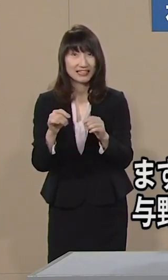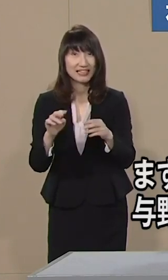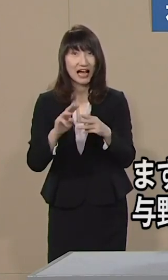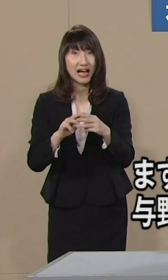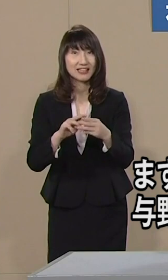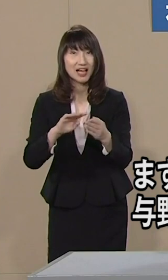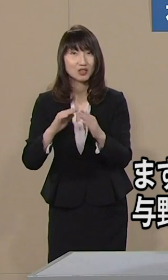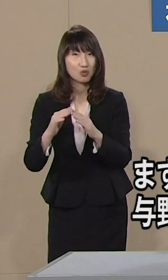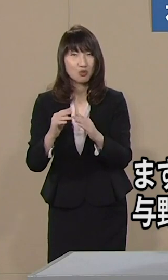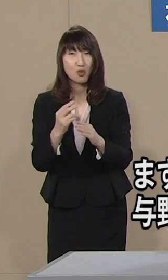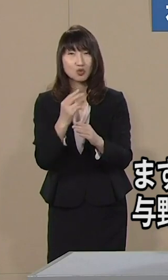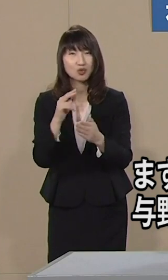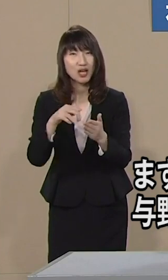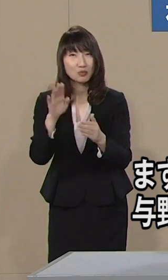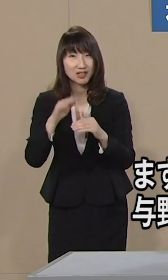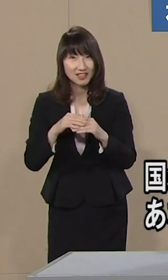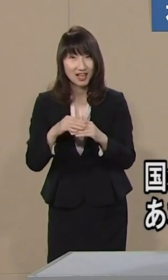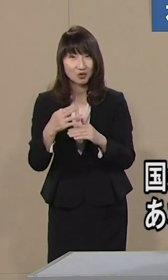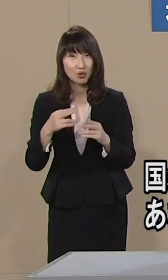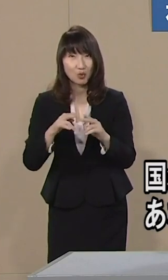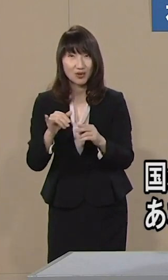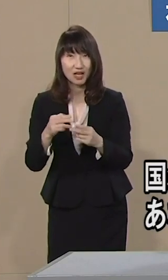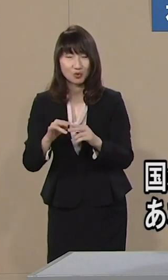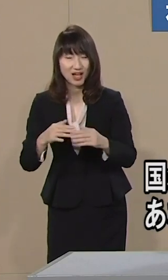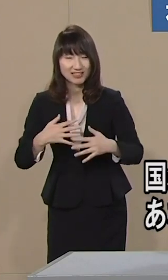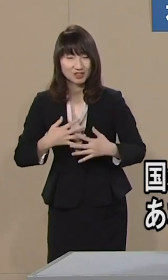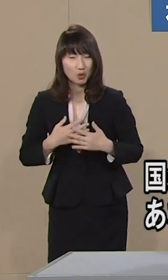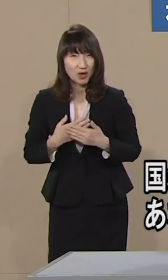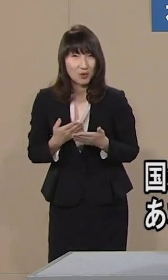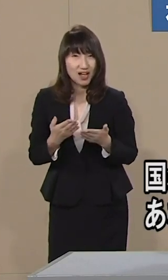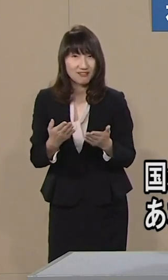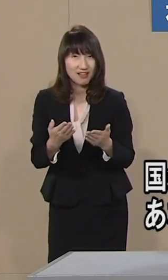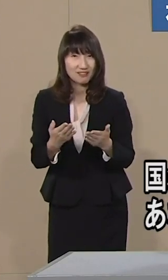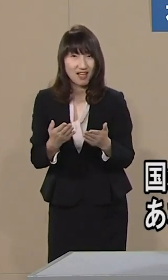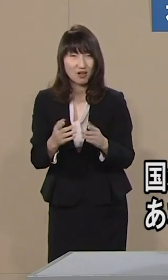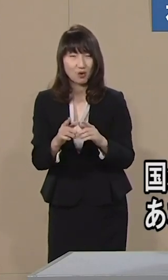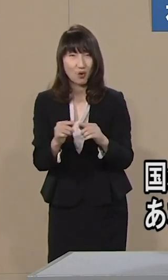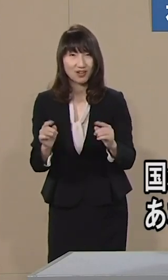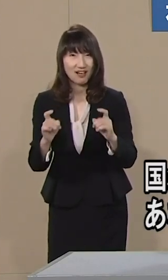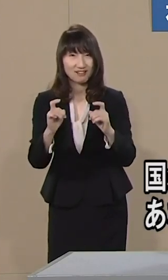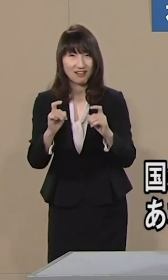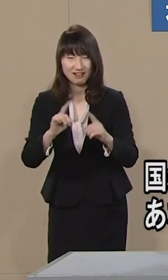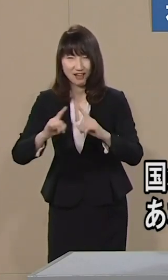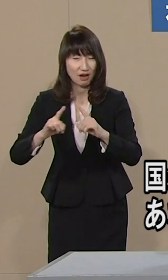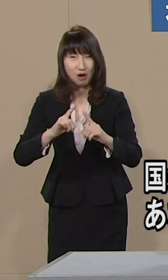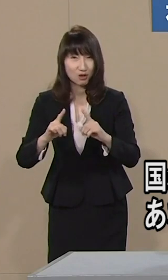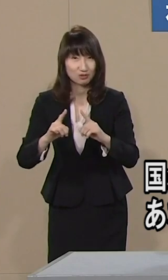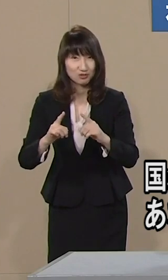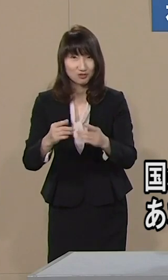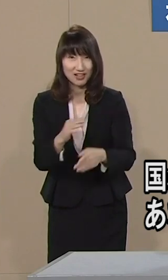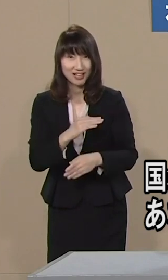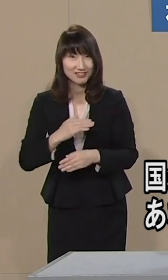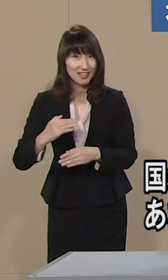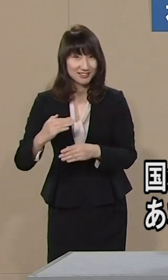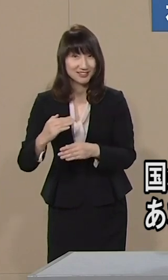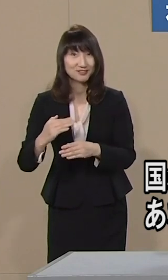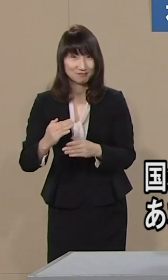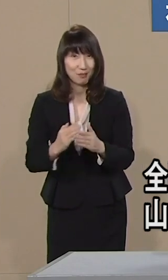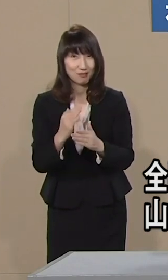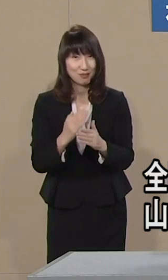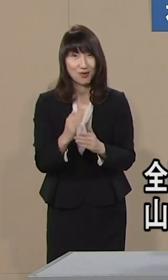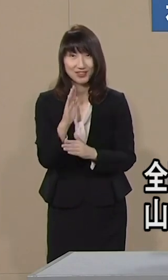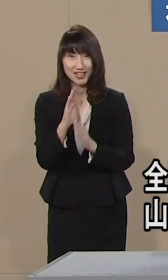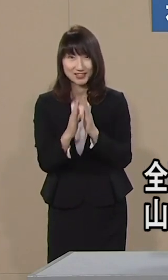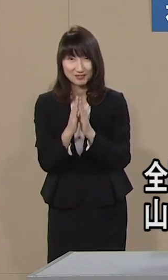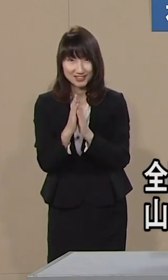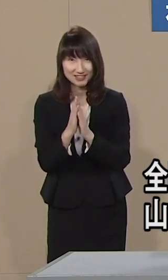ない与野党に緊張感を与える国会内でガチンコで喧嘩をする勢力をあなたの力で拡大させてください